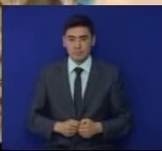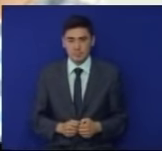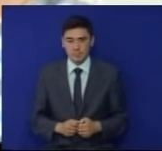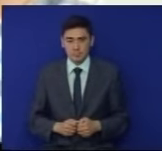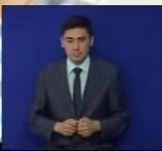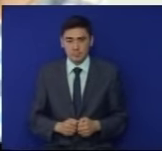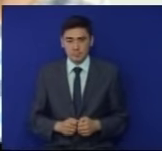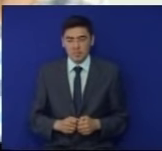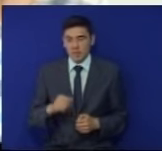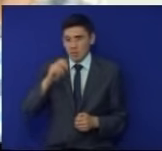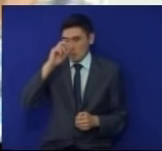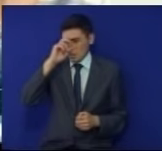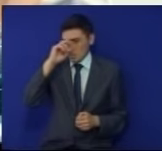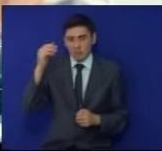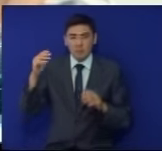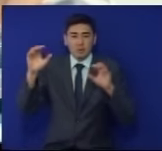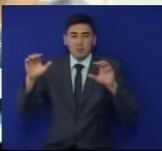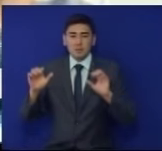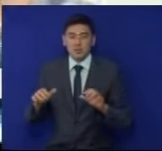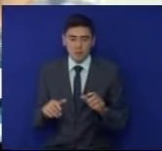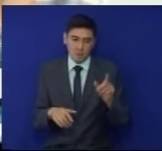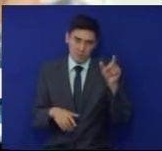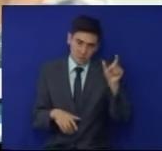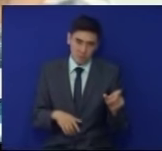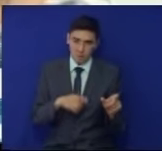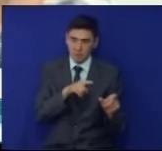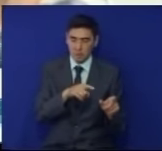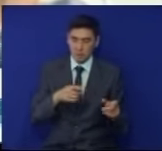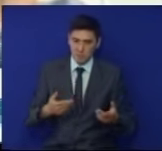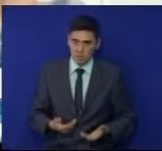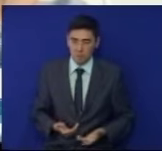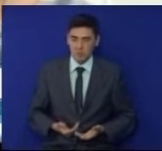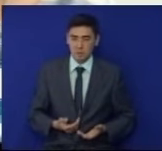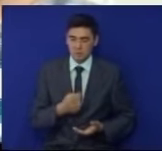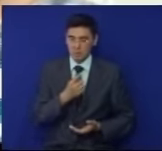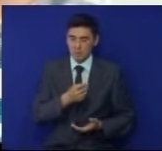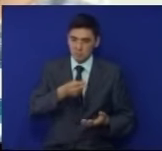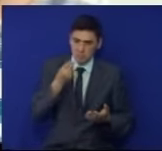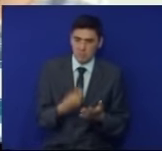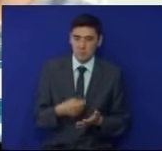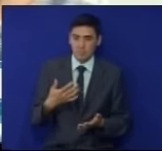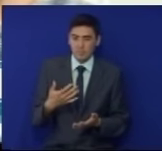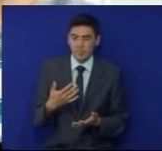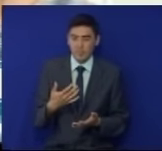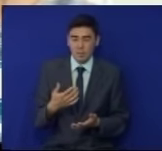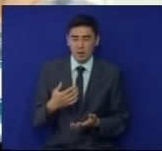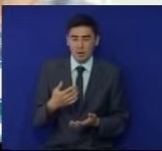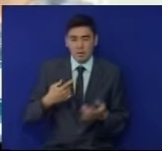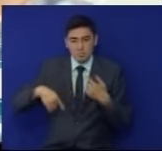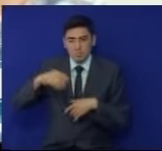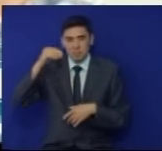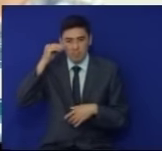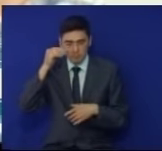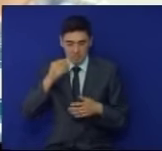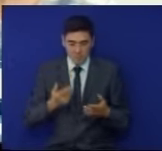высшей ценностью является человек и его жизнь, согласно Конституции нашей республики. Поэтому я считаю, что жизнь, так как